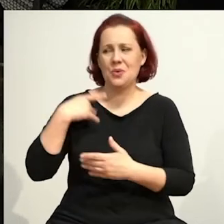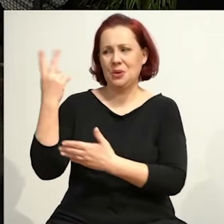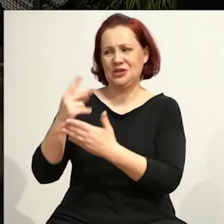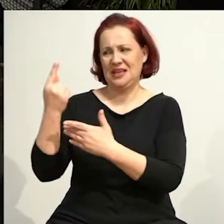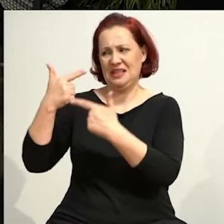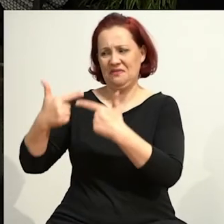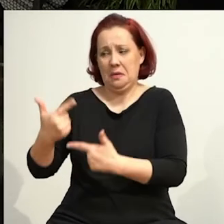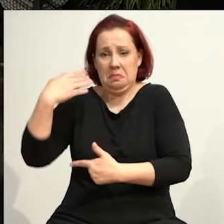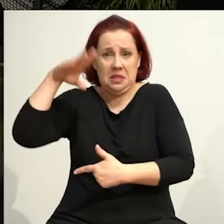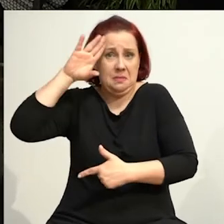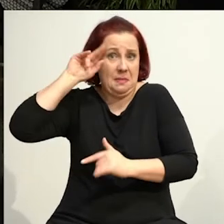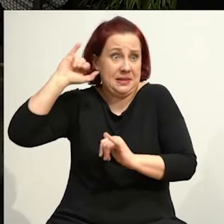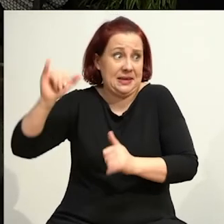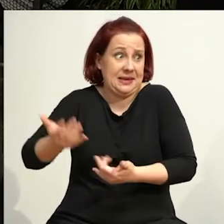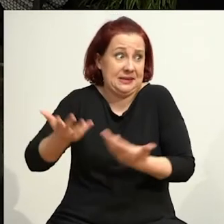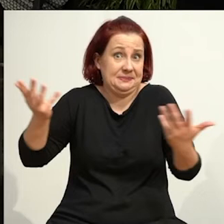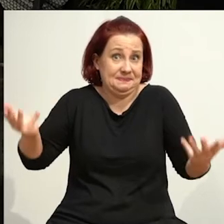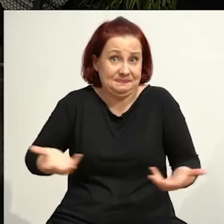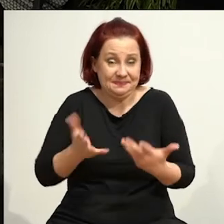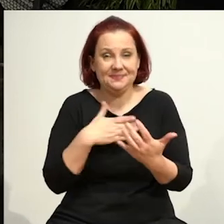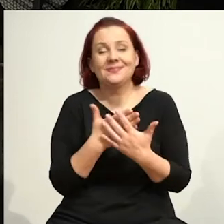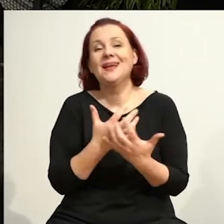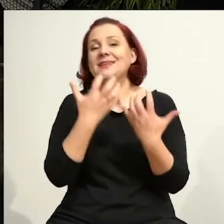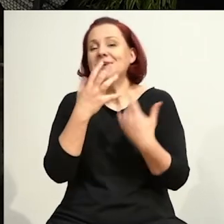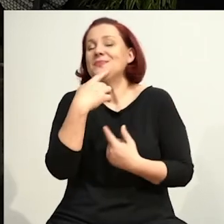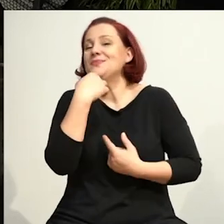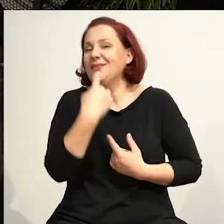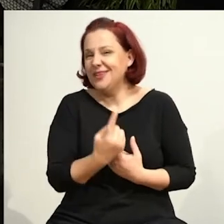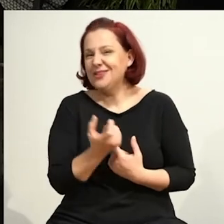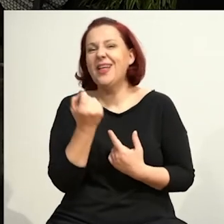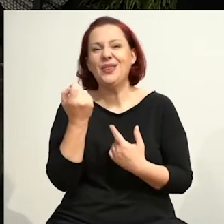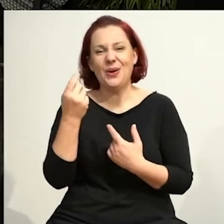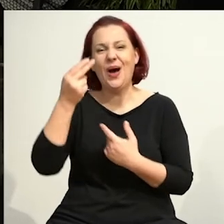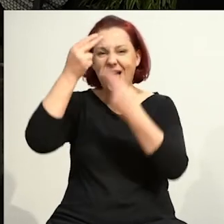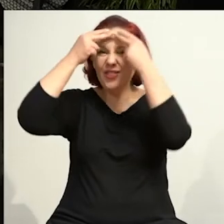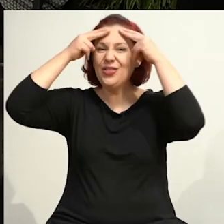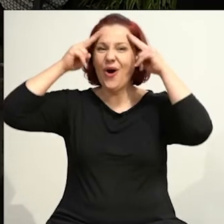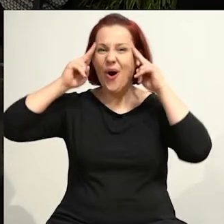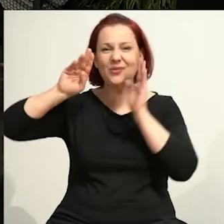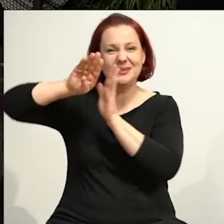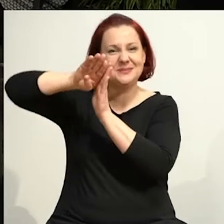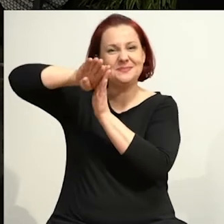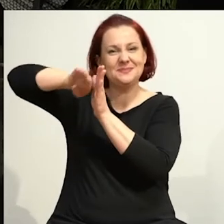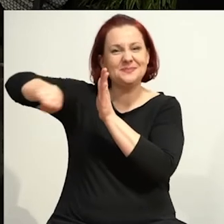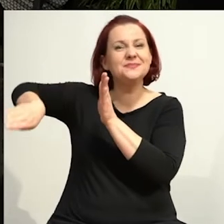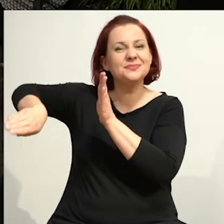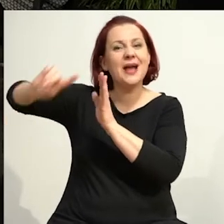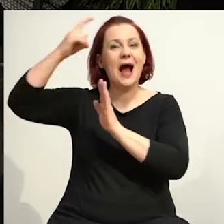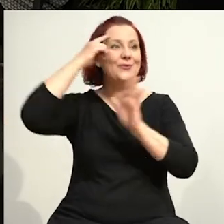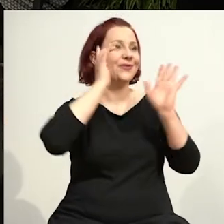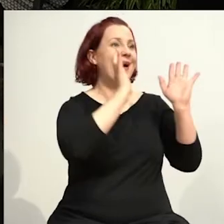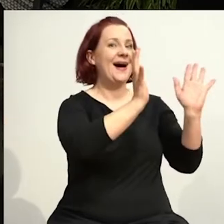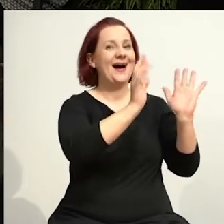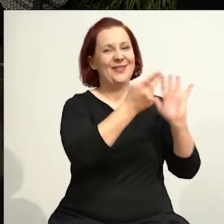W związku z tym tak chciałem tylko powiedzieć, że no trochę jednak jest wypchnięty poza główny nurt, bo chyba dlatego, że nie ma